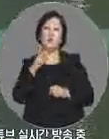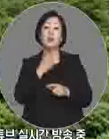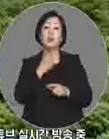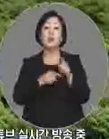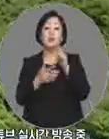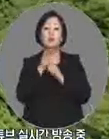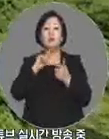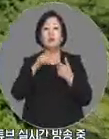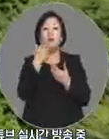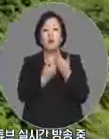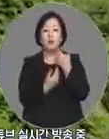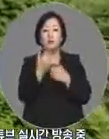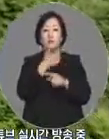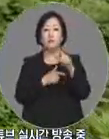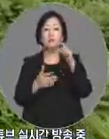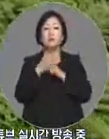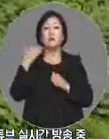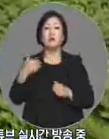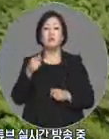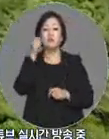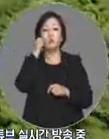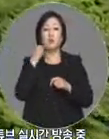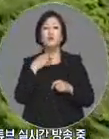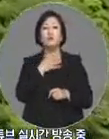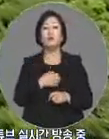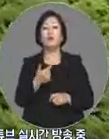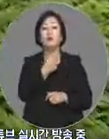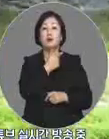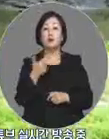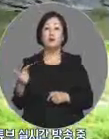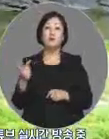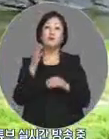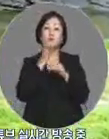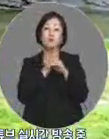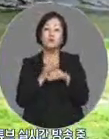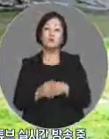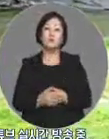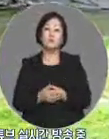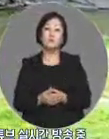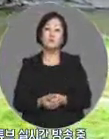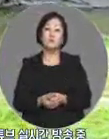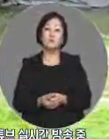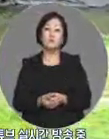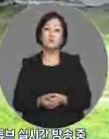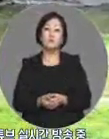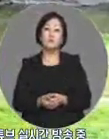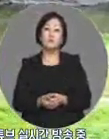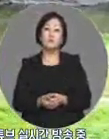정적에 휩싸여 공회전 알 수 있다는 우려가 나오고 있습니다 뉴 계신 뉴스 천명 줍니다